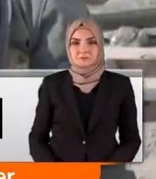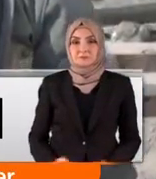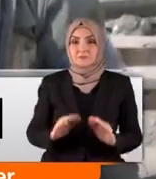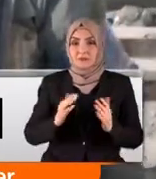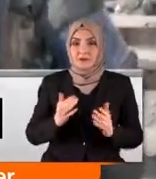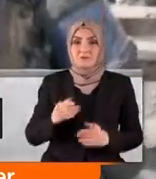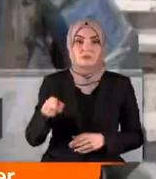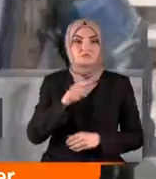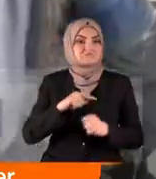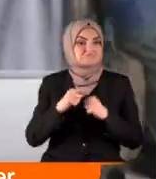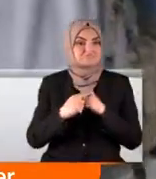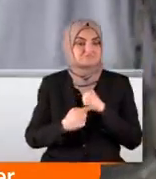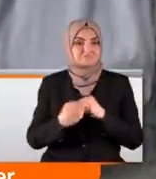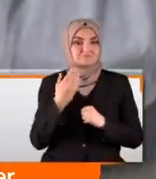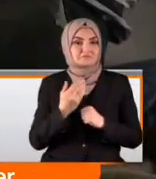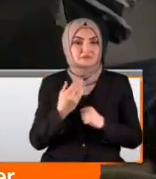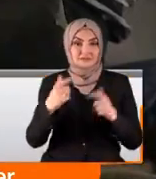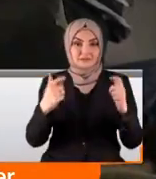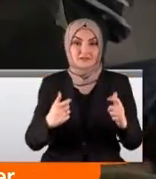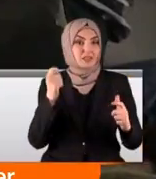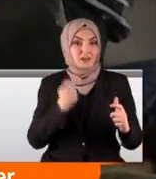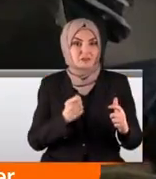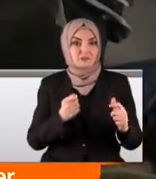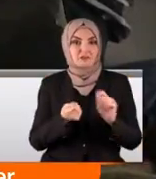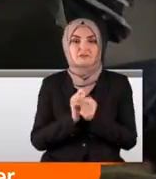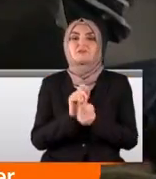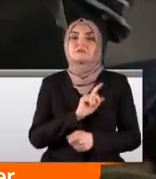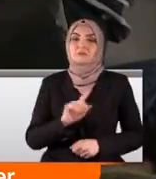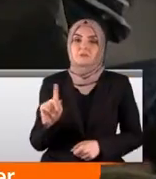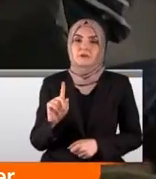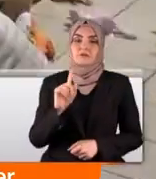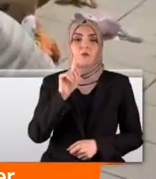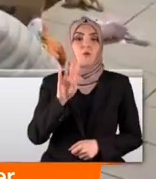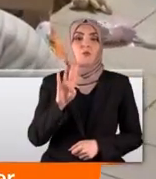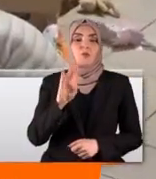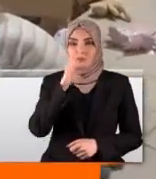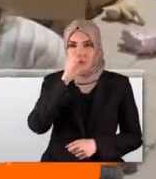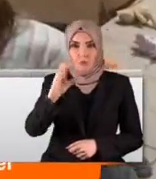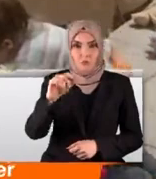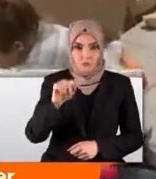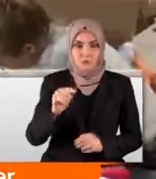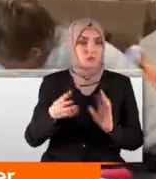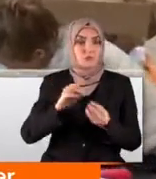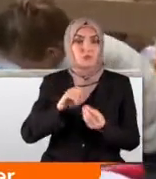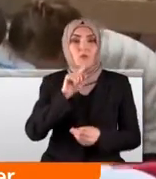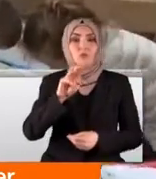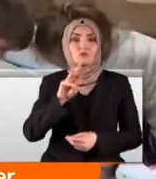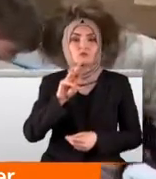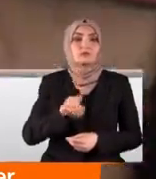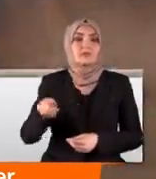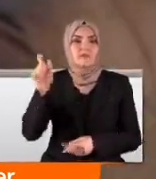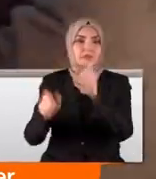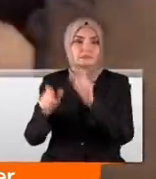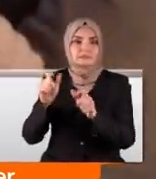Ancak tüm bunlar sahadaki gerçeği değiştirmiyor. 14 koridordan 13 bin sivil tahliye edildi ülkede. Gözü yaşlı,